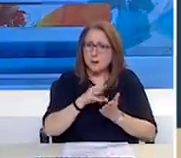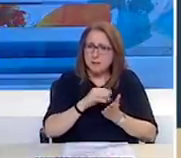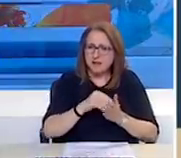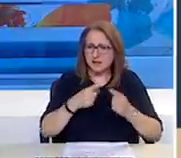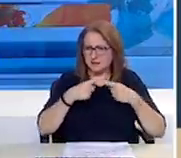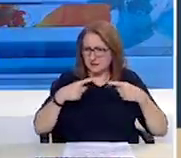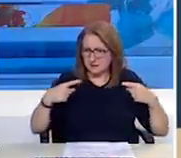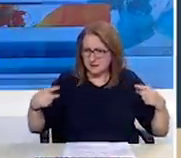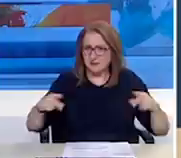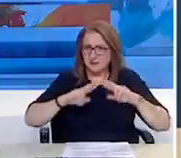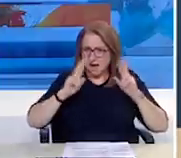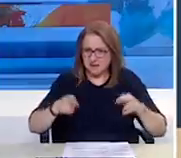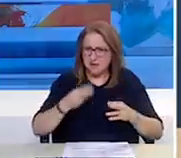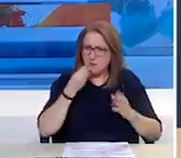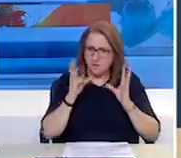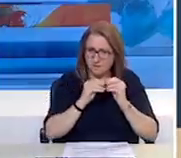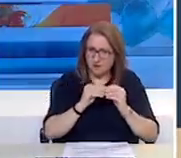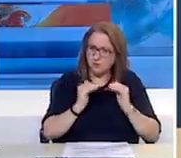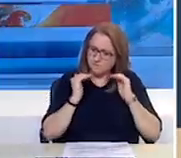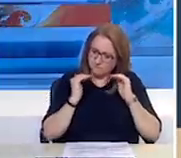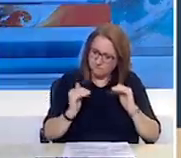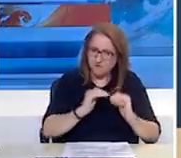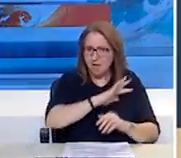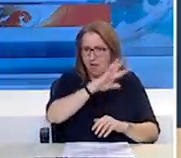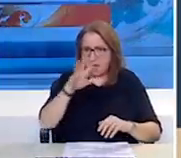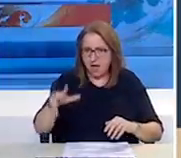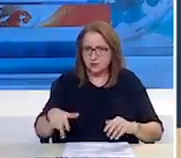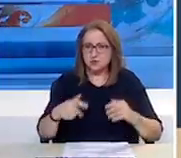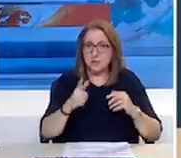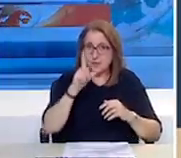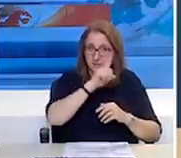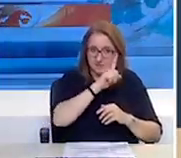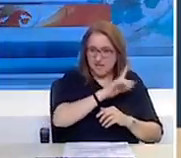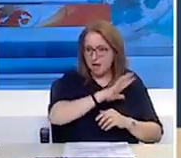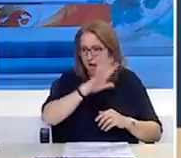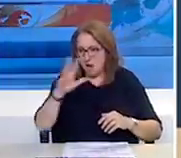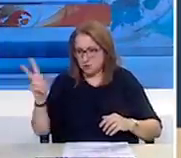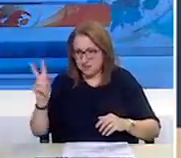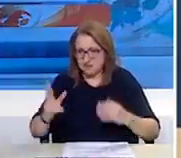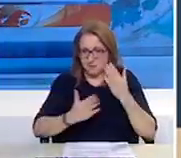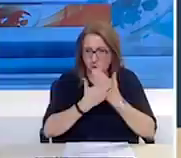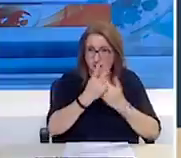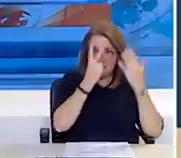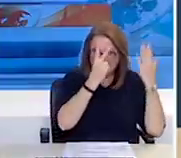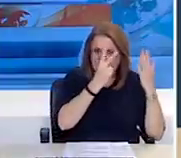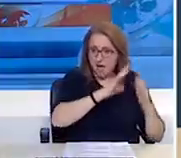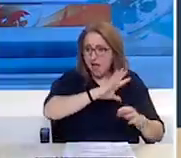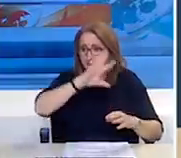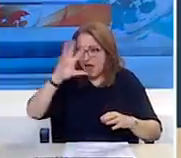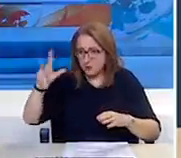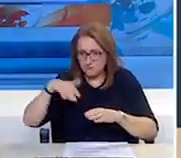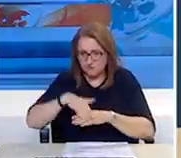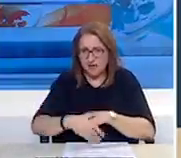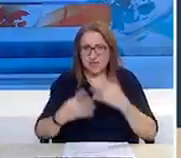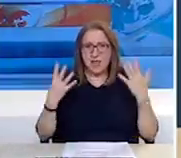σούπερ μάρκετ, παντοπολία κλπ, παραμένει ως τις 9 Πέμπτου, από Δευτέρα έως Παρασκευή 7 το πρωί έως 9 το